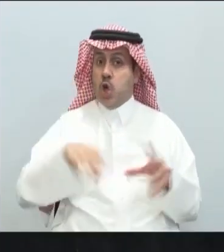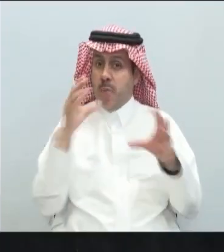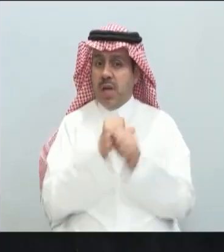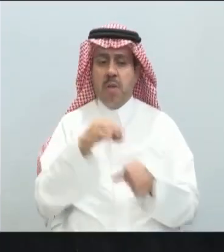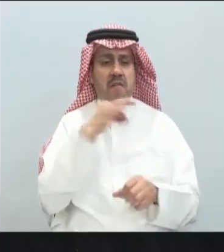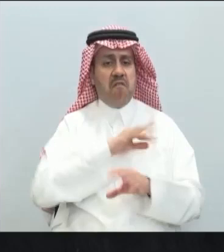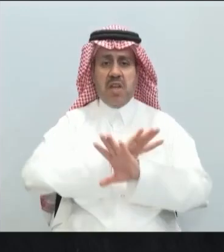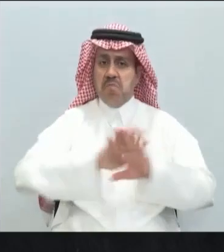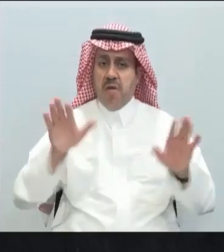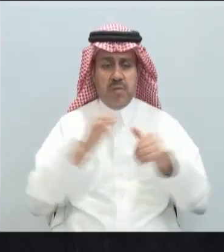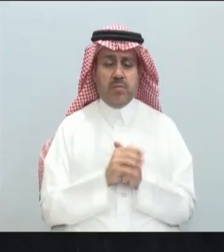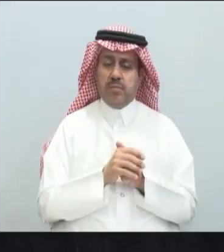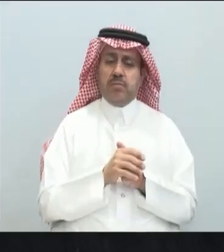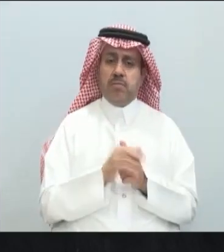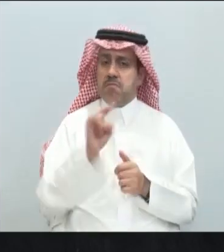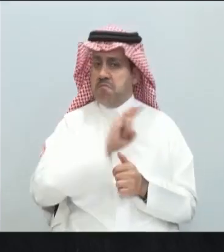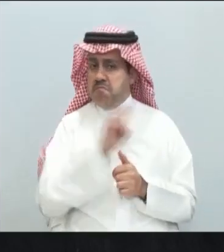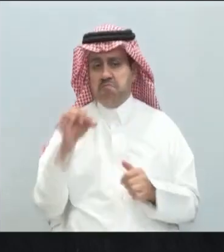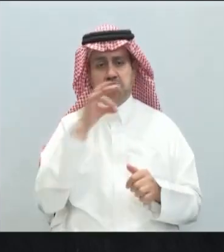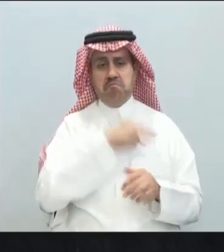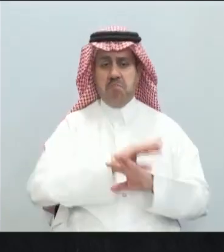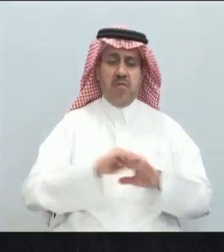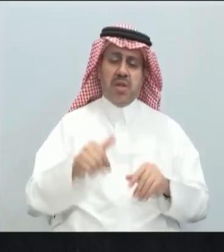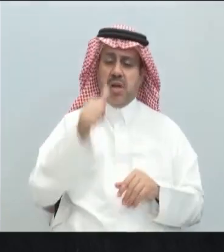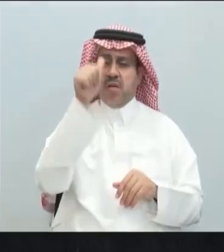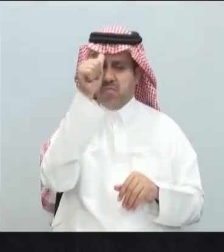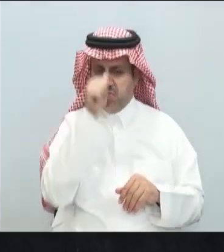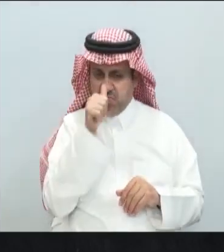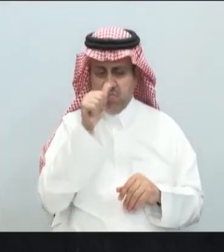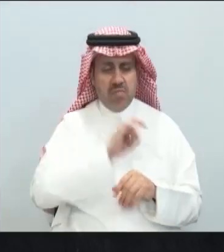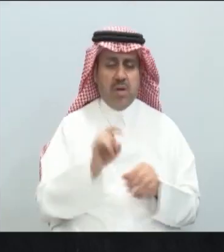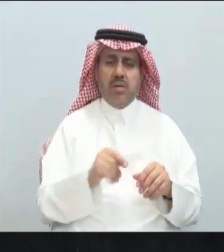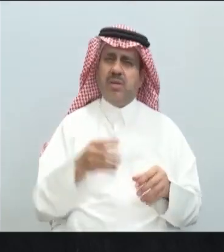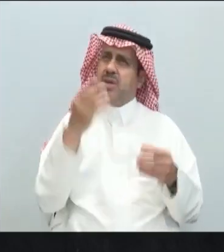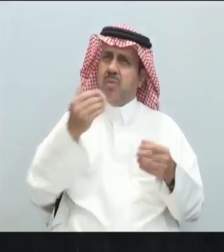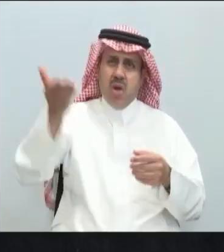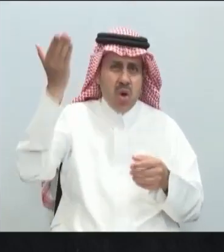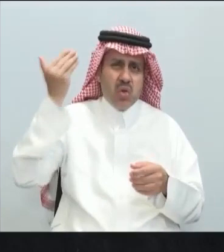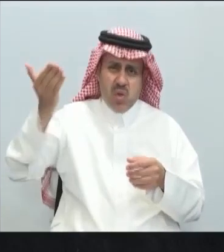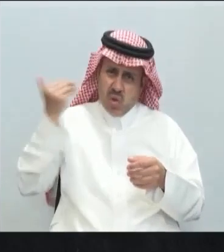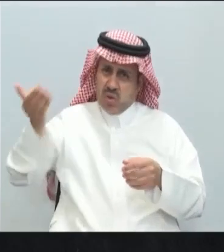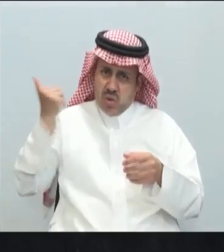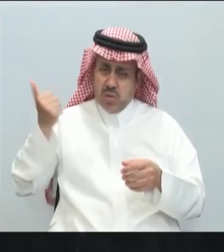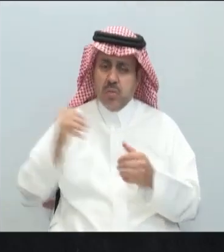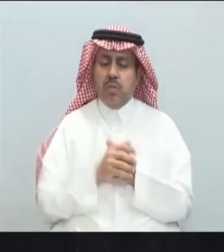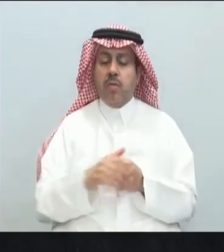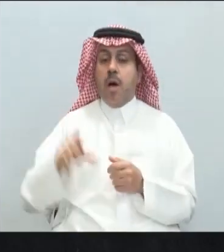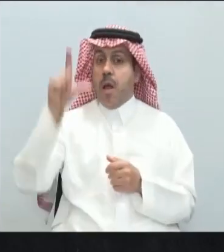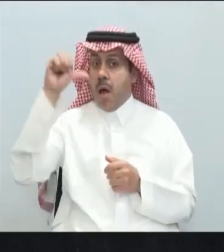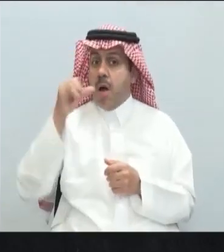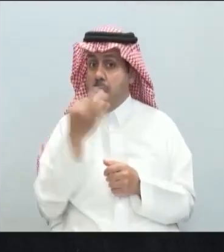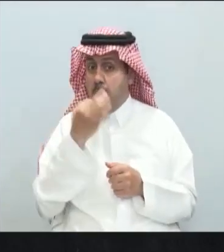وهنا لا ينفعهم ان ان يندموا وهم يتمنون الرجوع والله تعالى يقول ولو ردوا